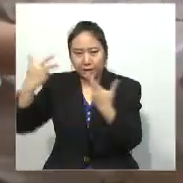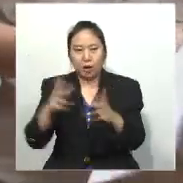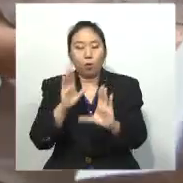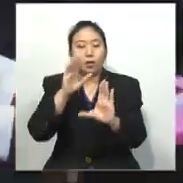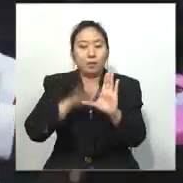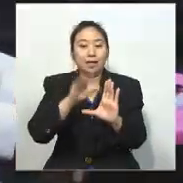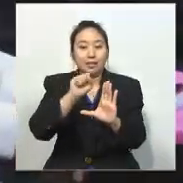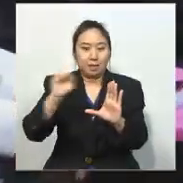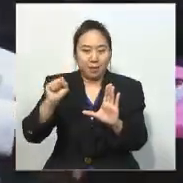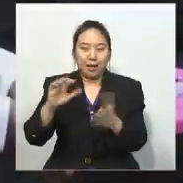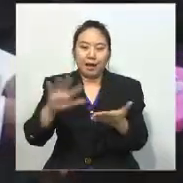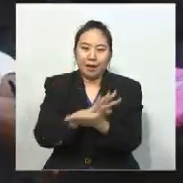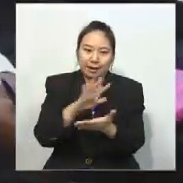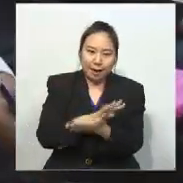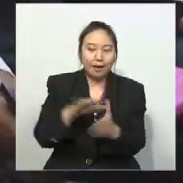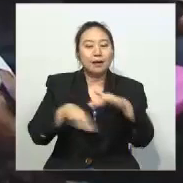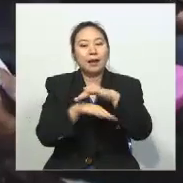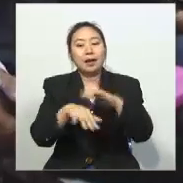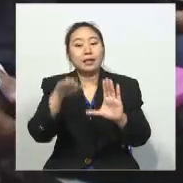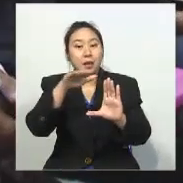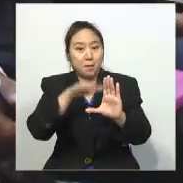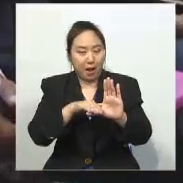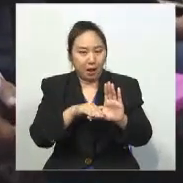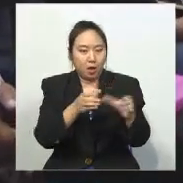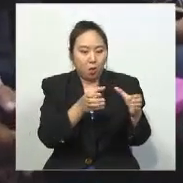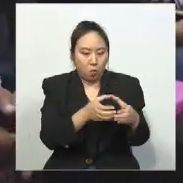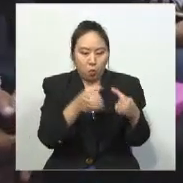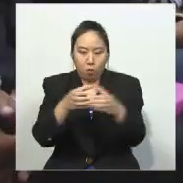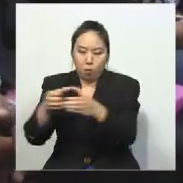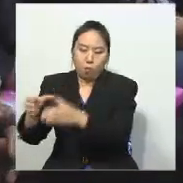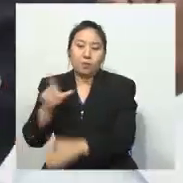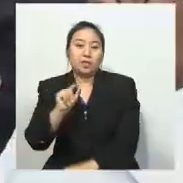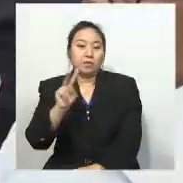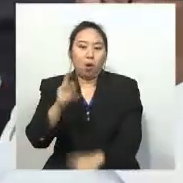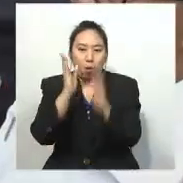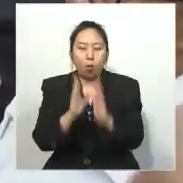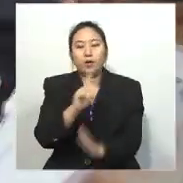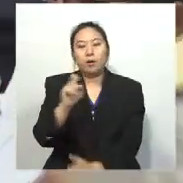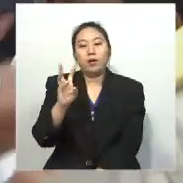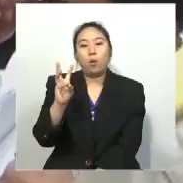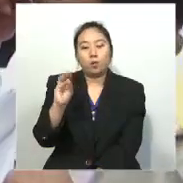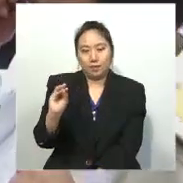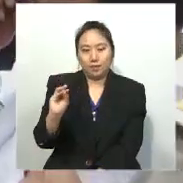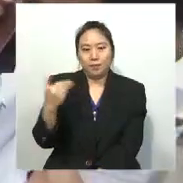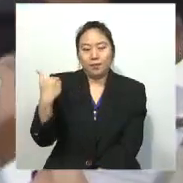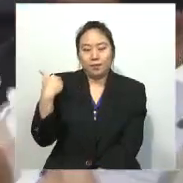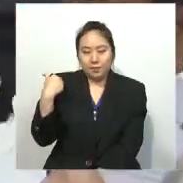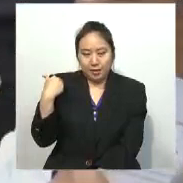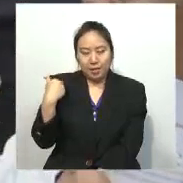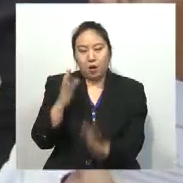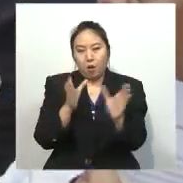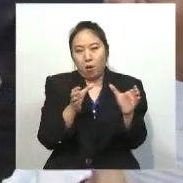เดินทางมายื่นเอกสารหลักฐานการสมัคร22พรรคการเมืองรวม160คนในจำนวนนี้มี6พรรคการเมือง